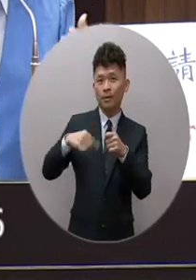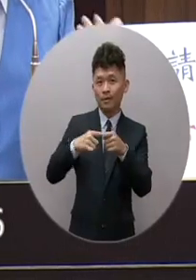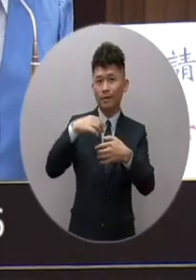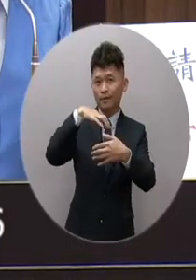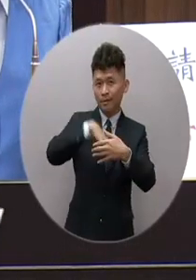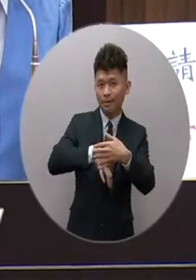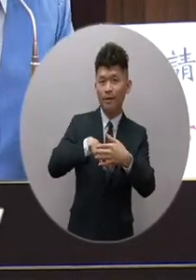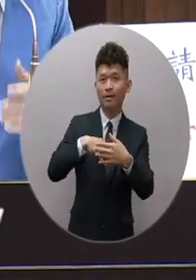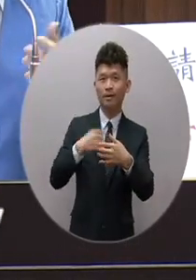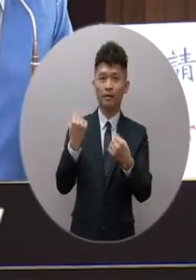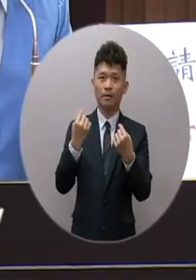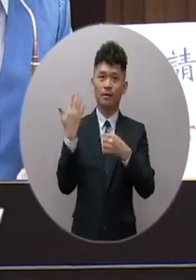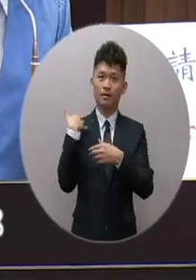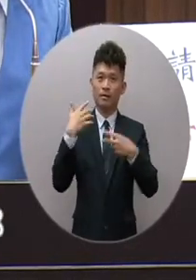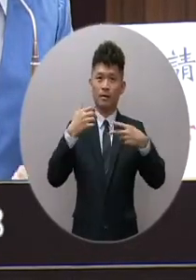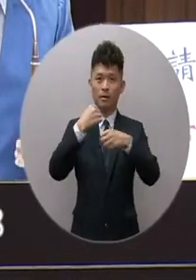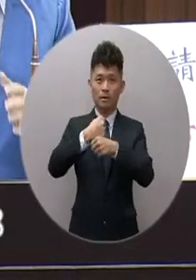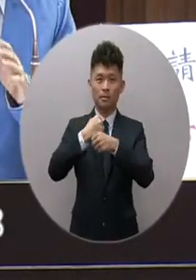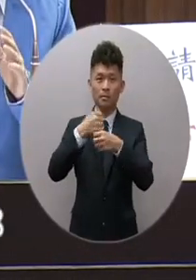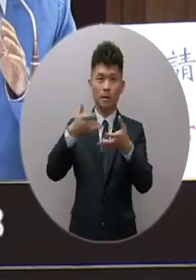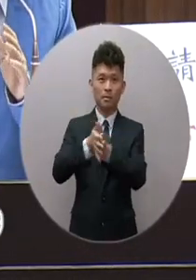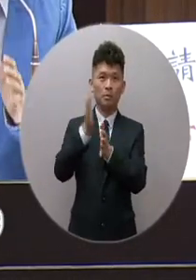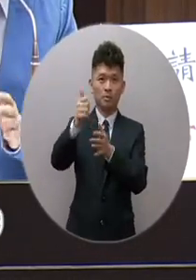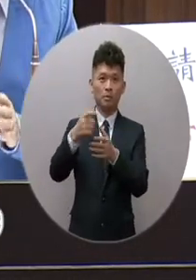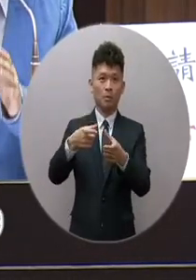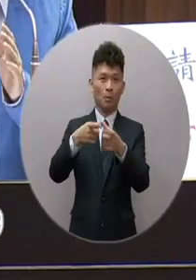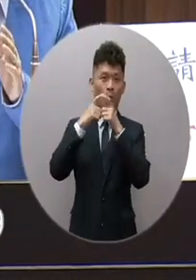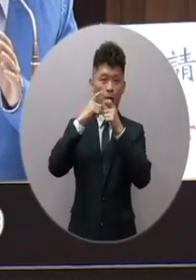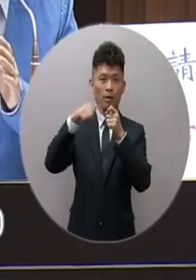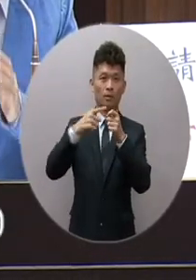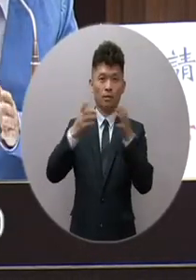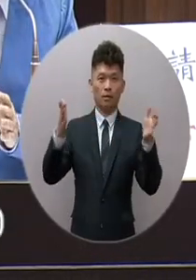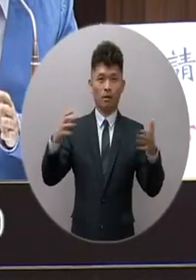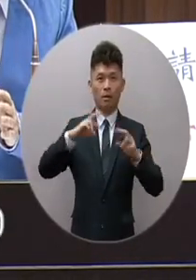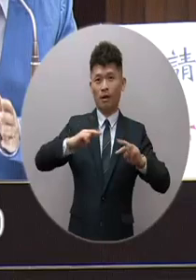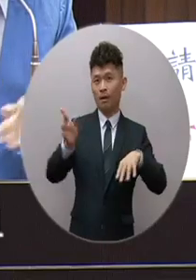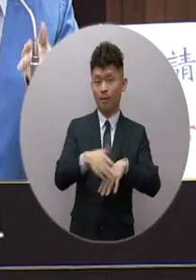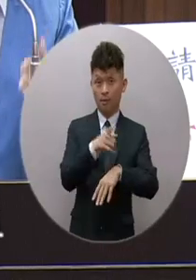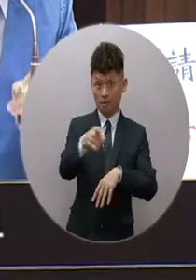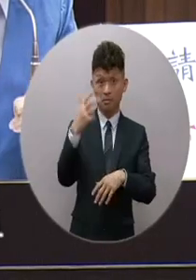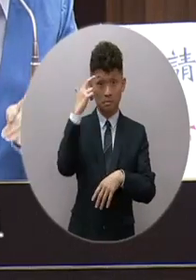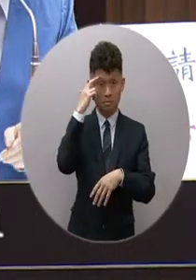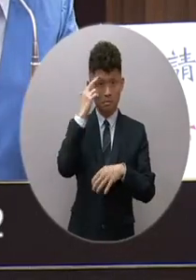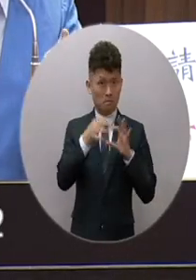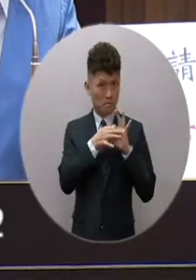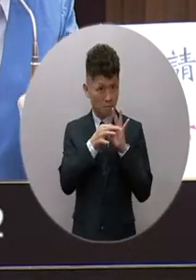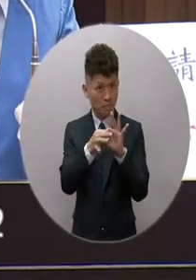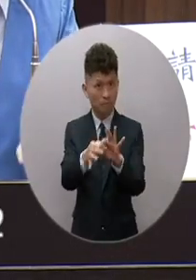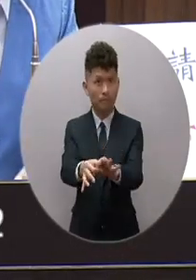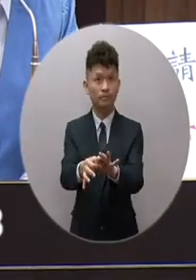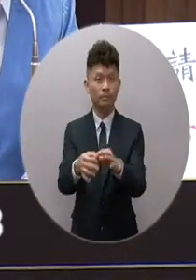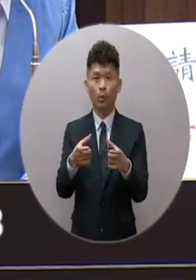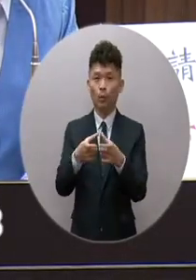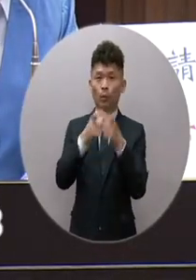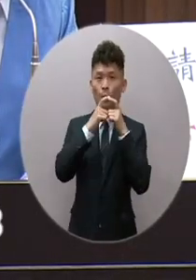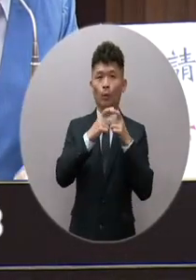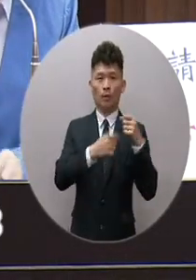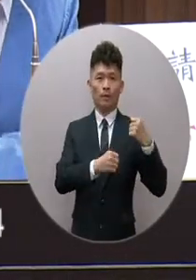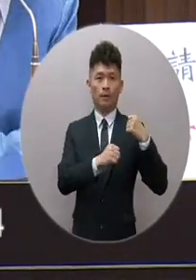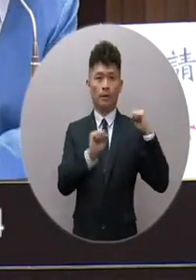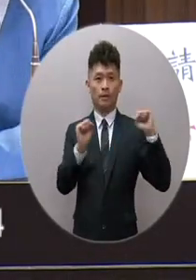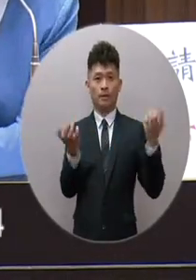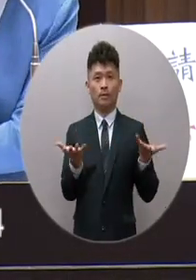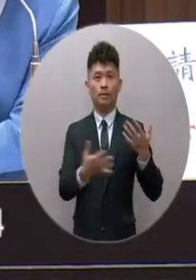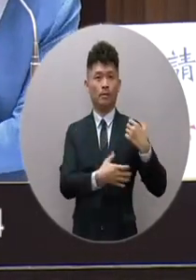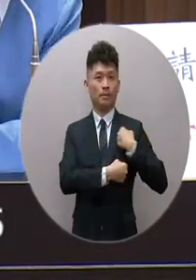之内，像以前冯部长讲一年内不会变，那你就是会坚持下去，就是继续执行，不会恢复征兵制， 是